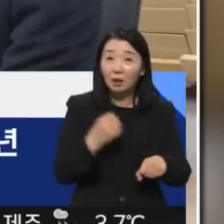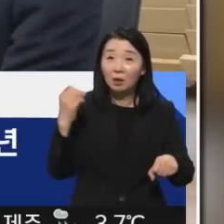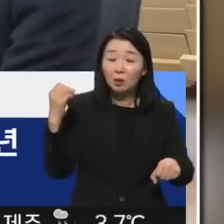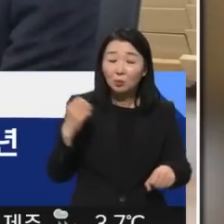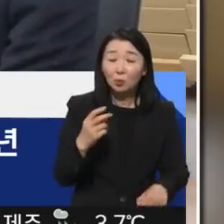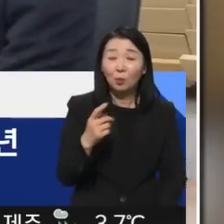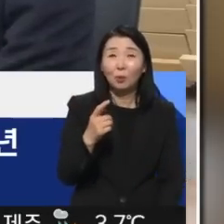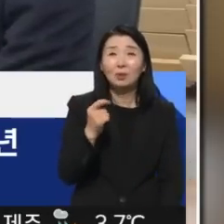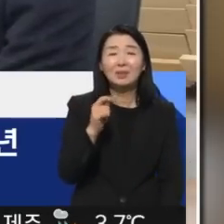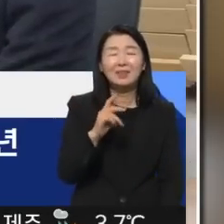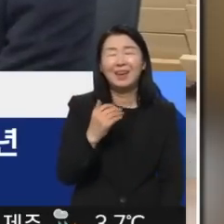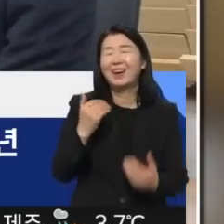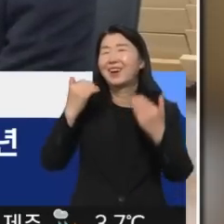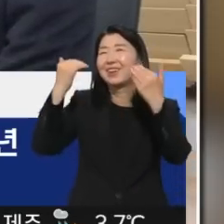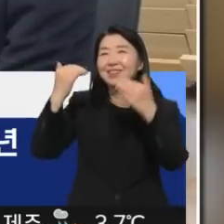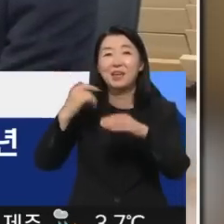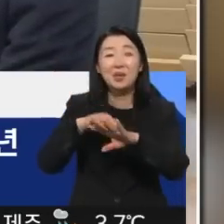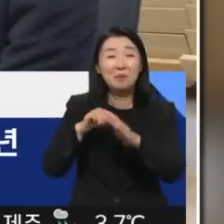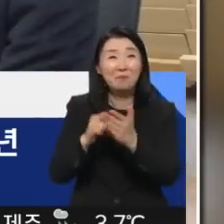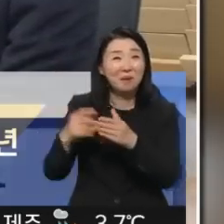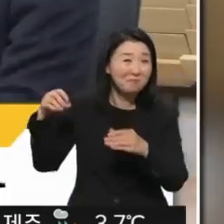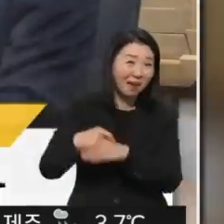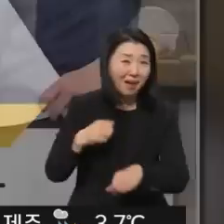TK 어르신 민심을 예. 반영하는 건지